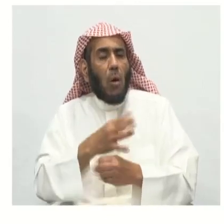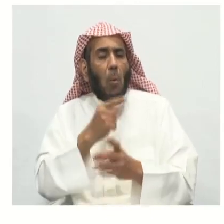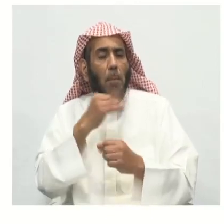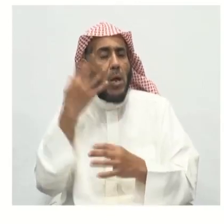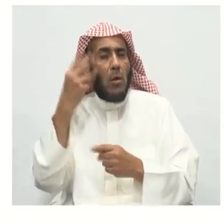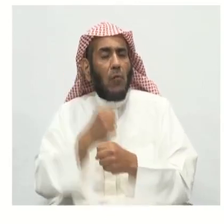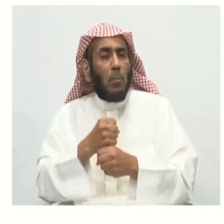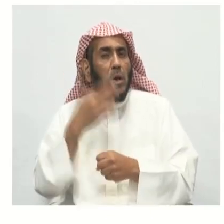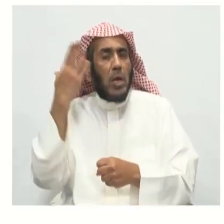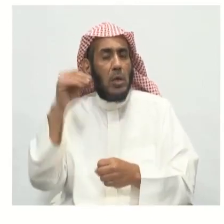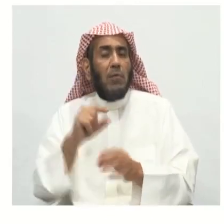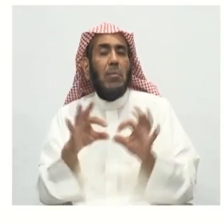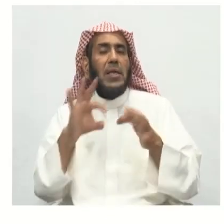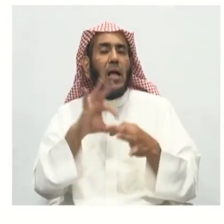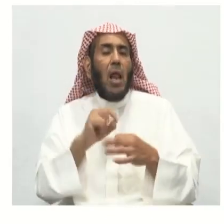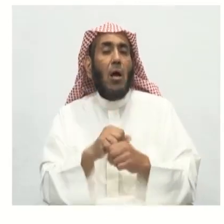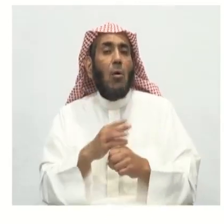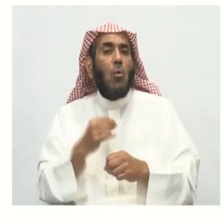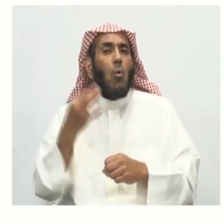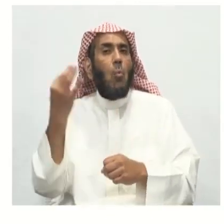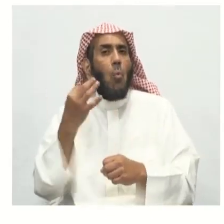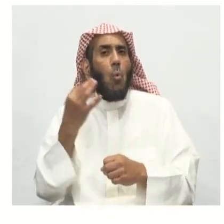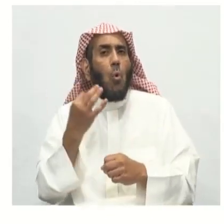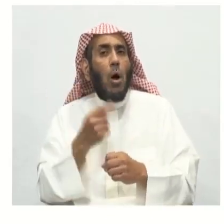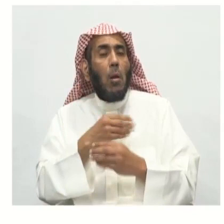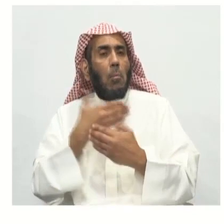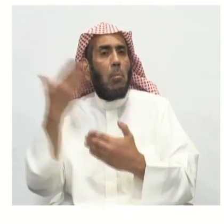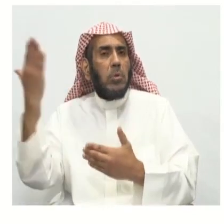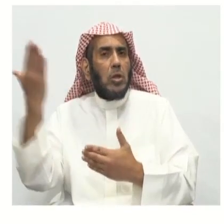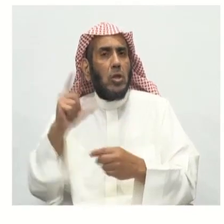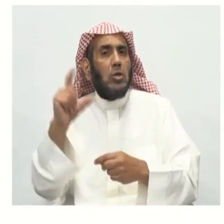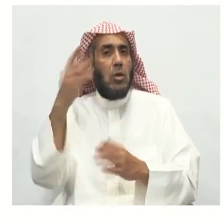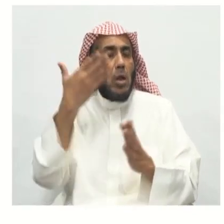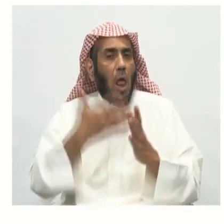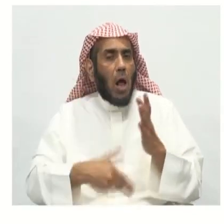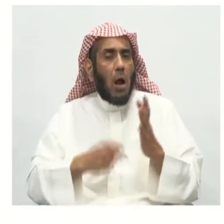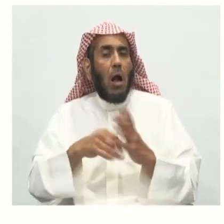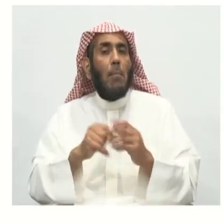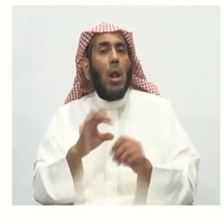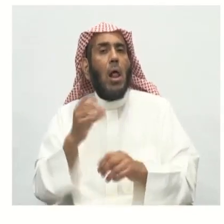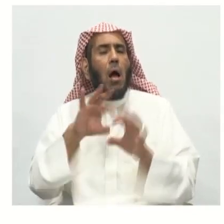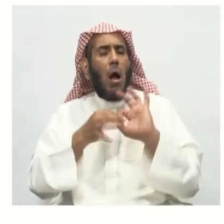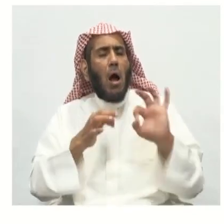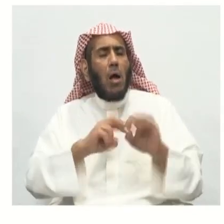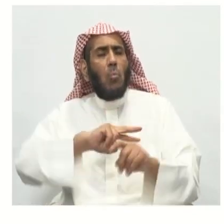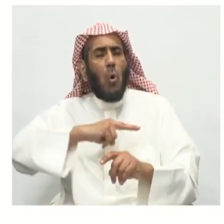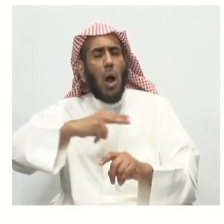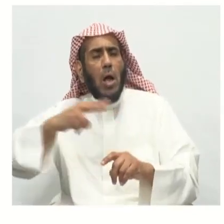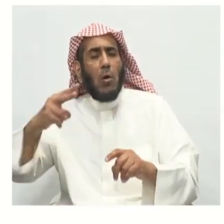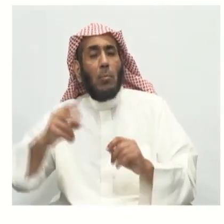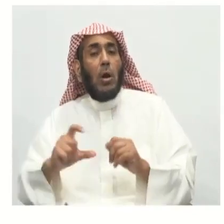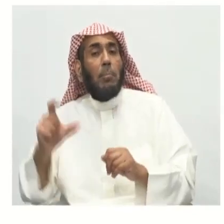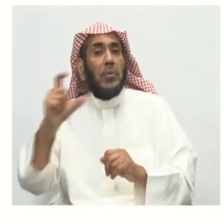نعم فيما يتعلق بامور البلاغ بامور الدين بالاحكام بالعقائد بغيرها مما يتعلق